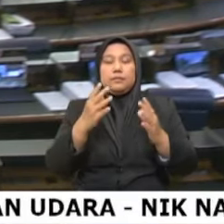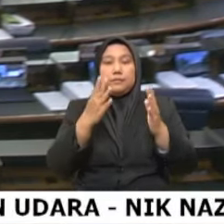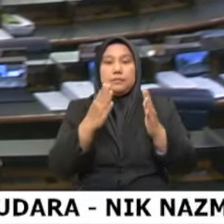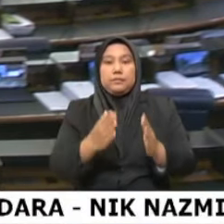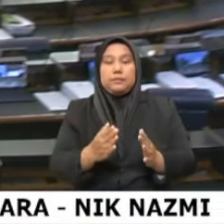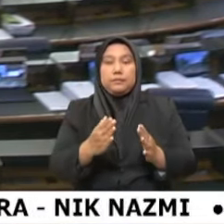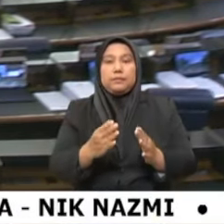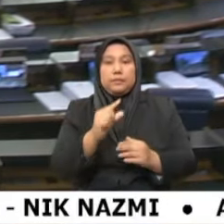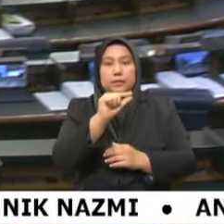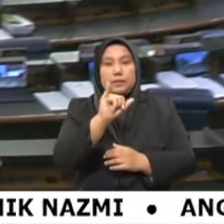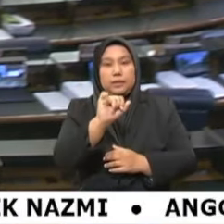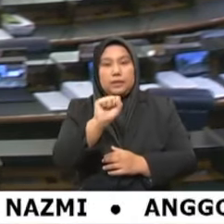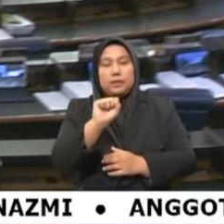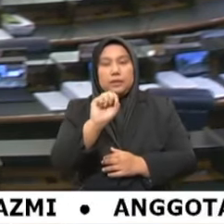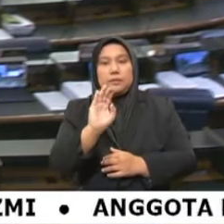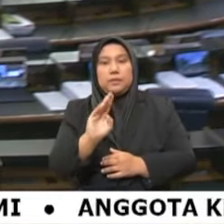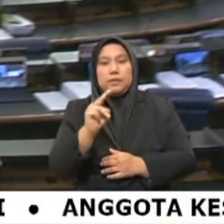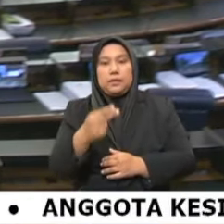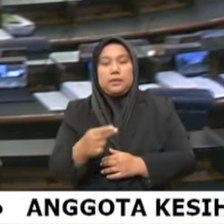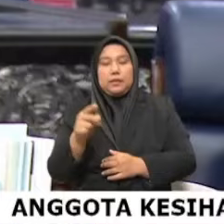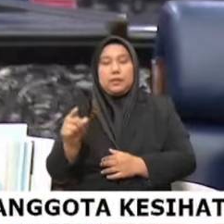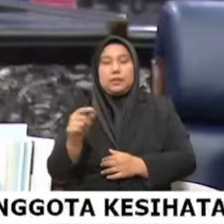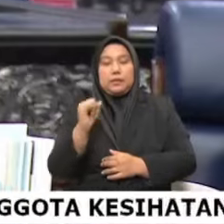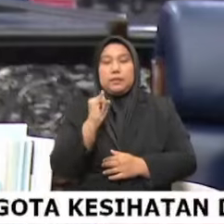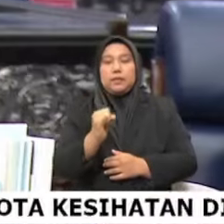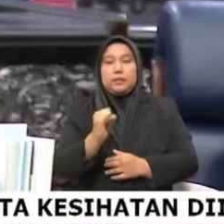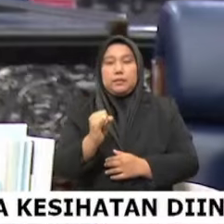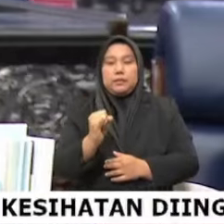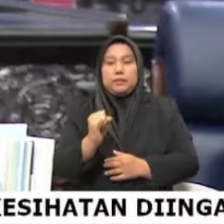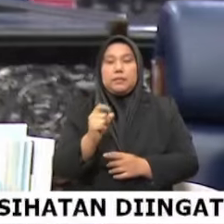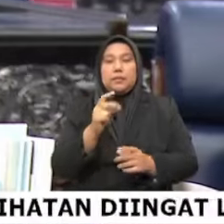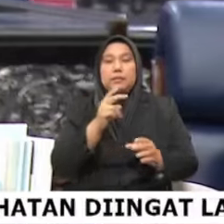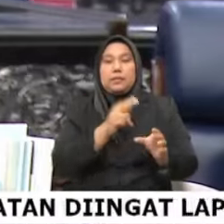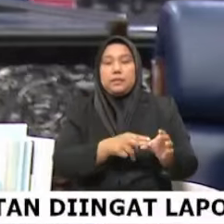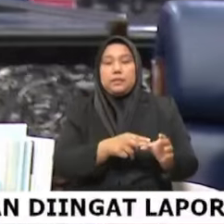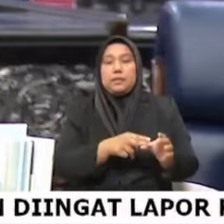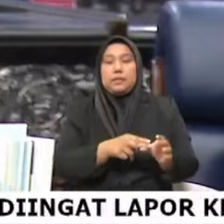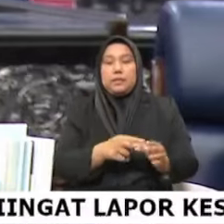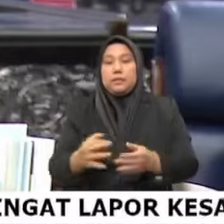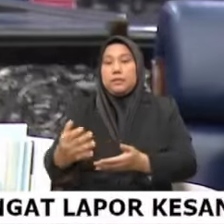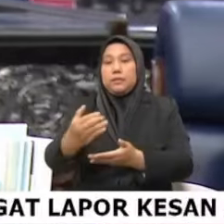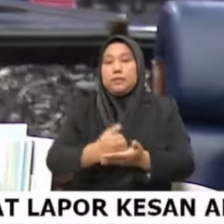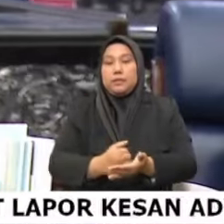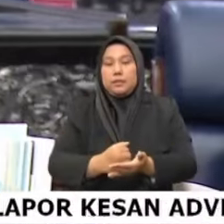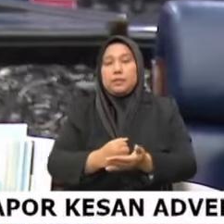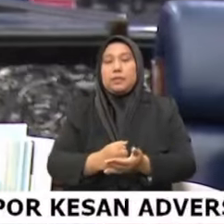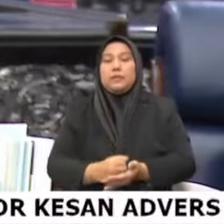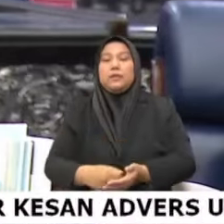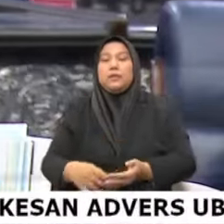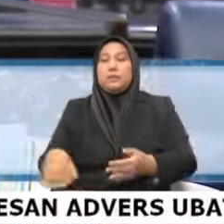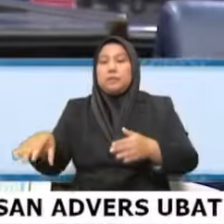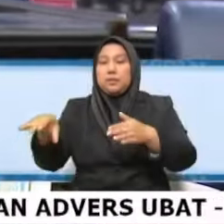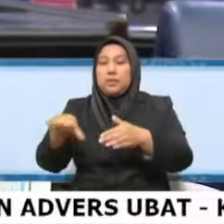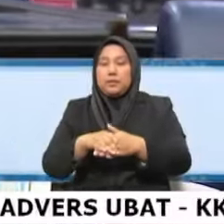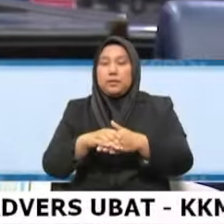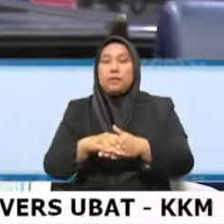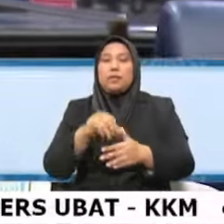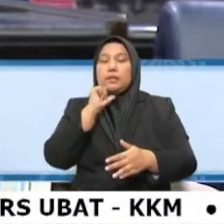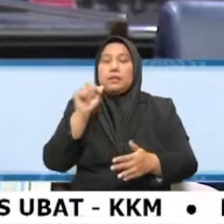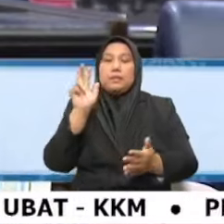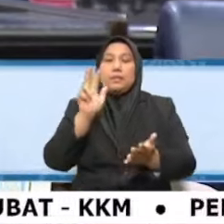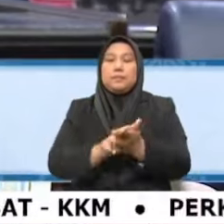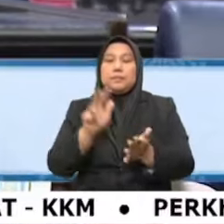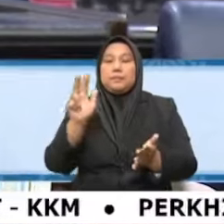ini berkaitan dengan jenayah syariah membabitkan isu seperti akidah, pungutan khairat tanpa kebenaran, perkahwinan tanpa tidak saf taraf serta